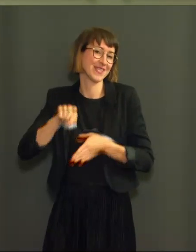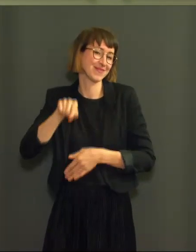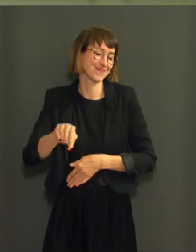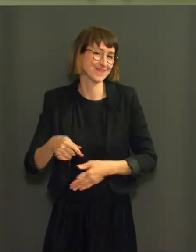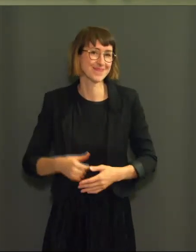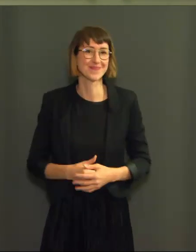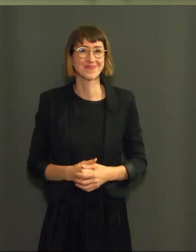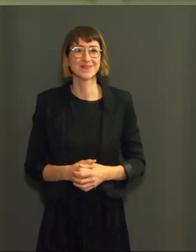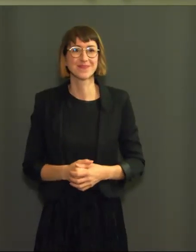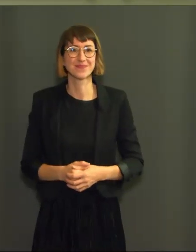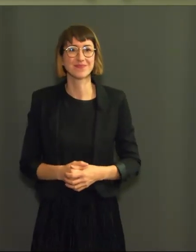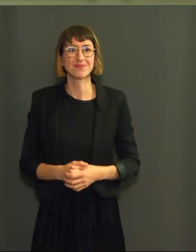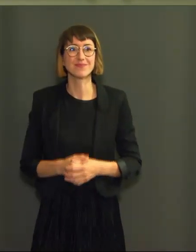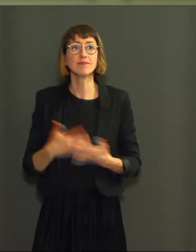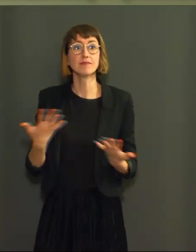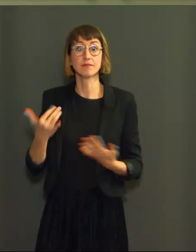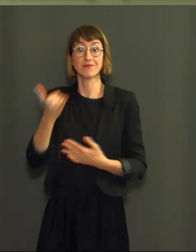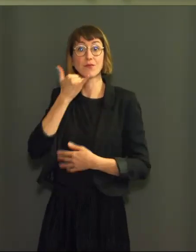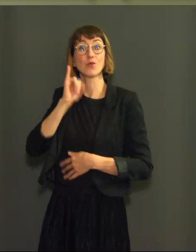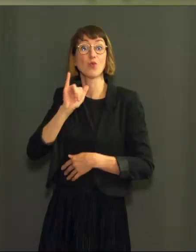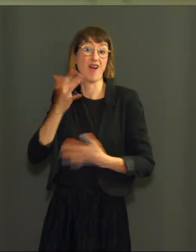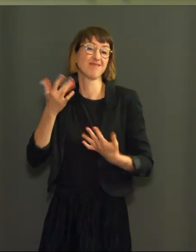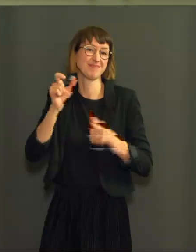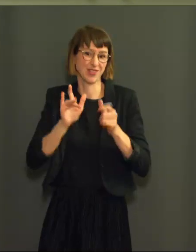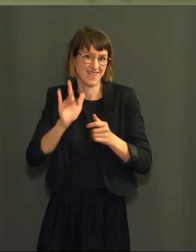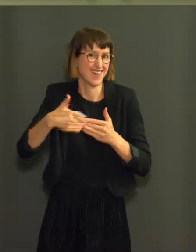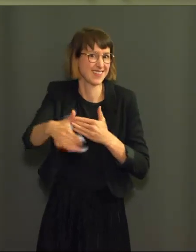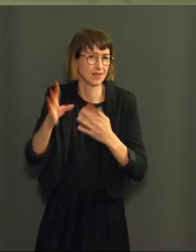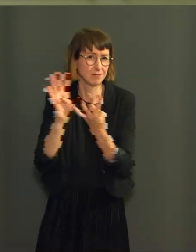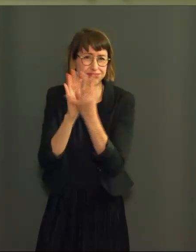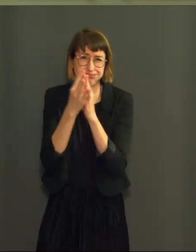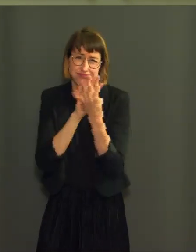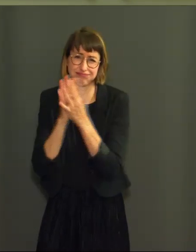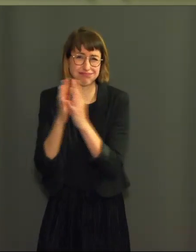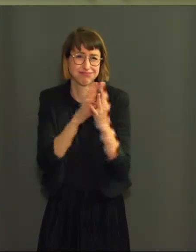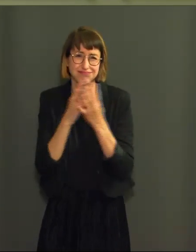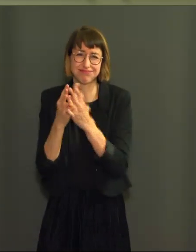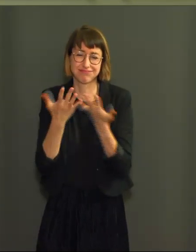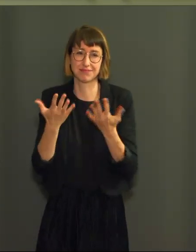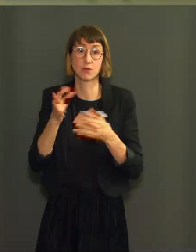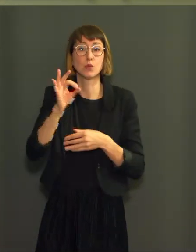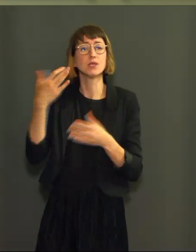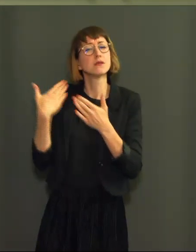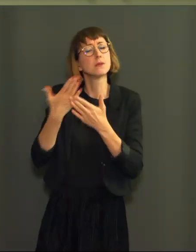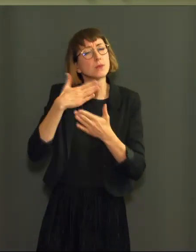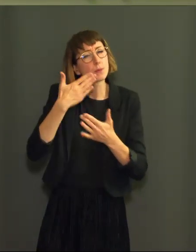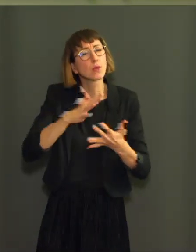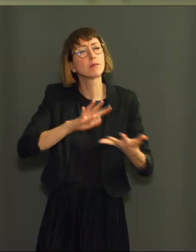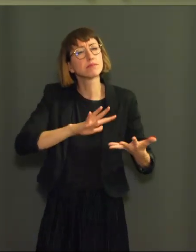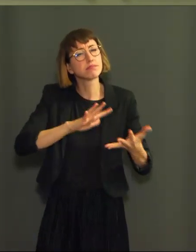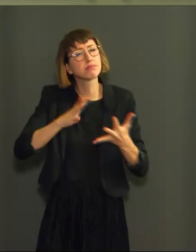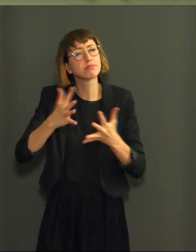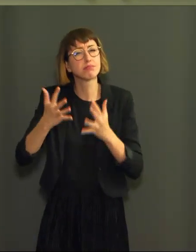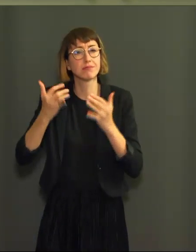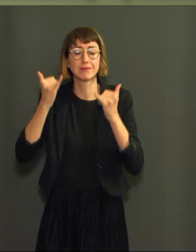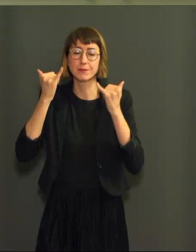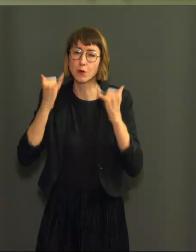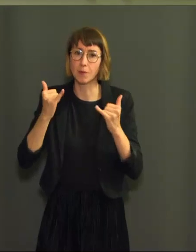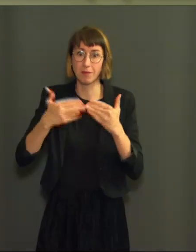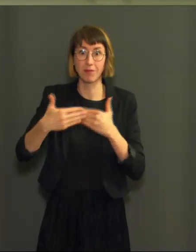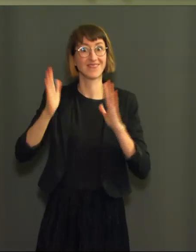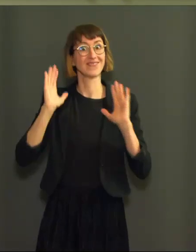lieu lors du suivi du match. Nous sommes sur la bonne voie. Maintenant, il s'agit d'être raisonnable aussi pendant les matchs de nos Diables